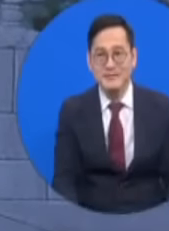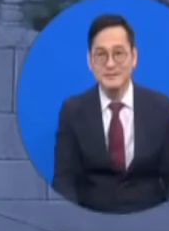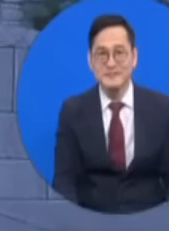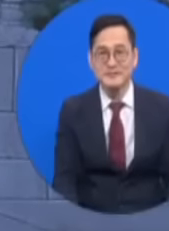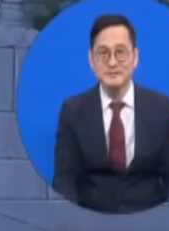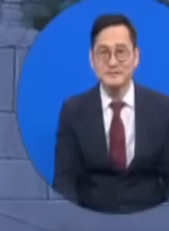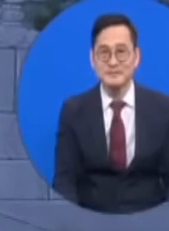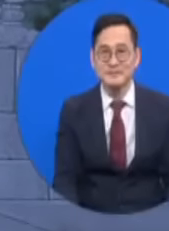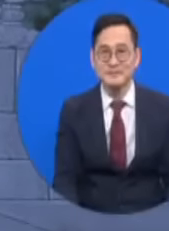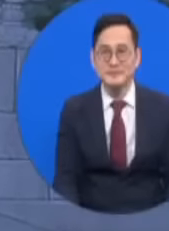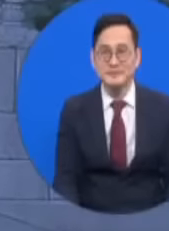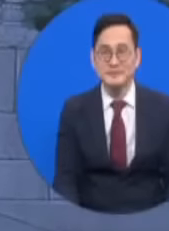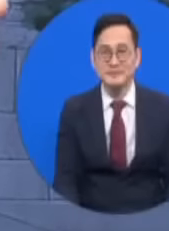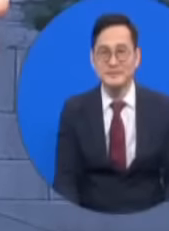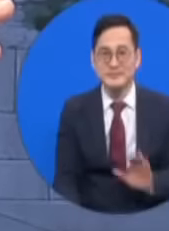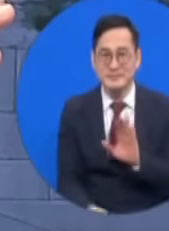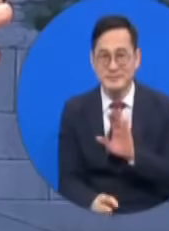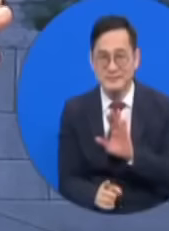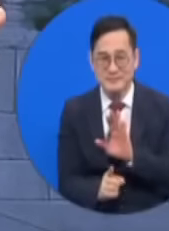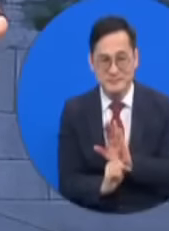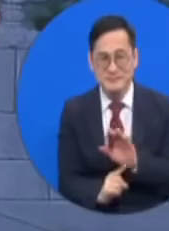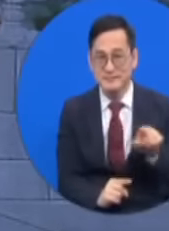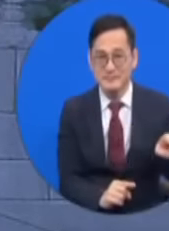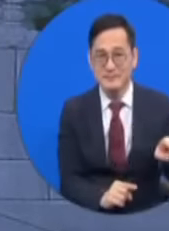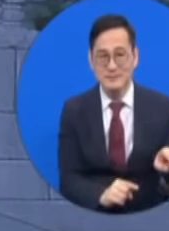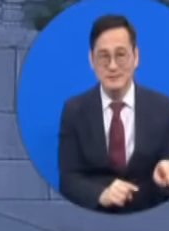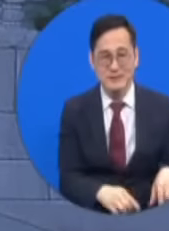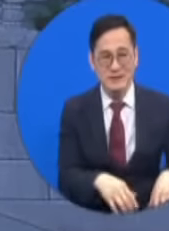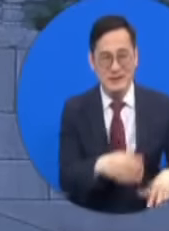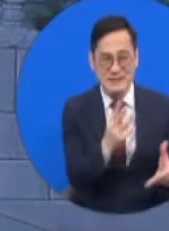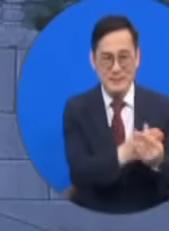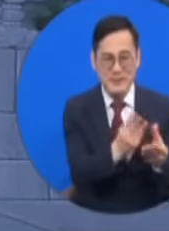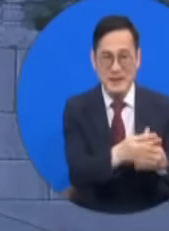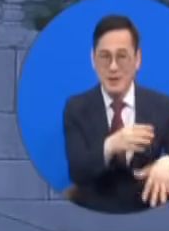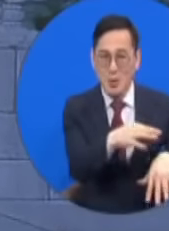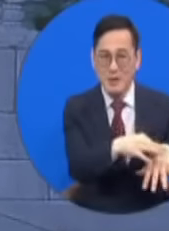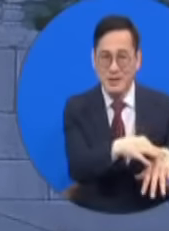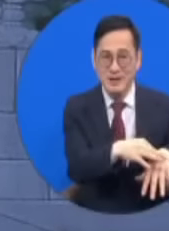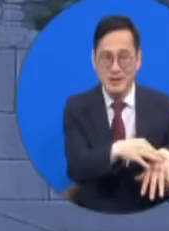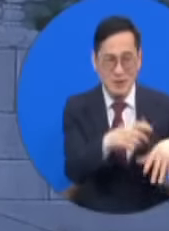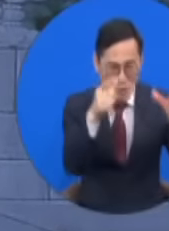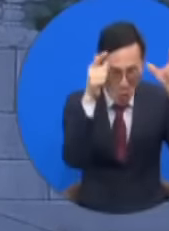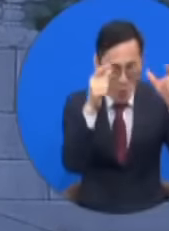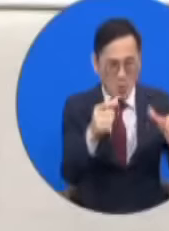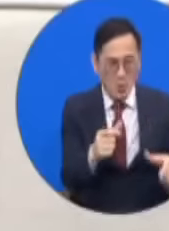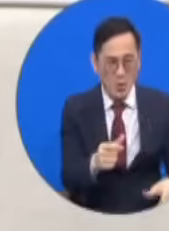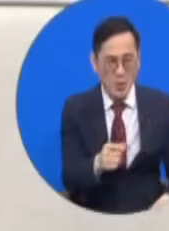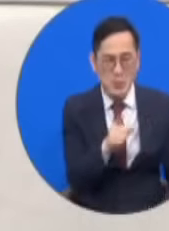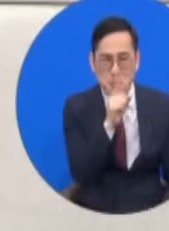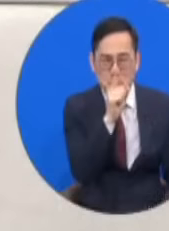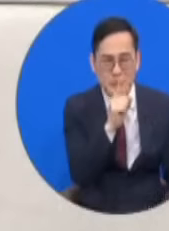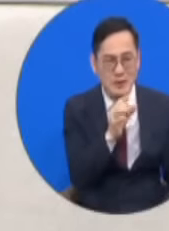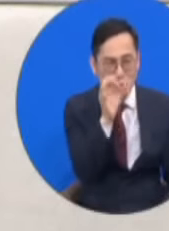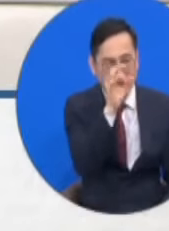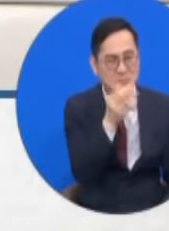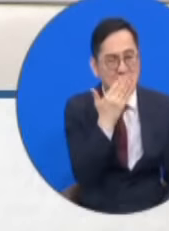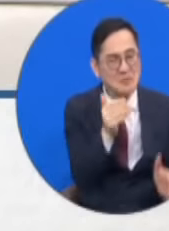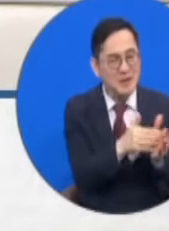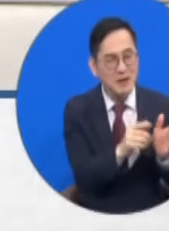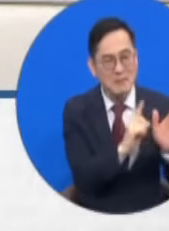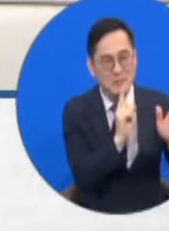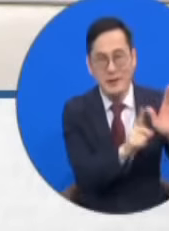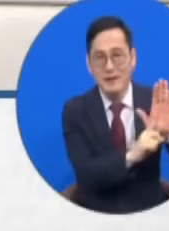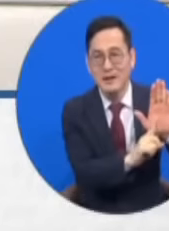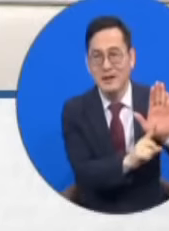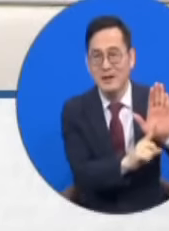요 논란을 좀 부각하기 위한 정치 캠페인으로도 보이시죠? 그렇죠. 지금 이 이슈와 관련해서 제일 입장이